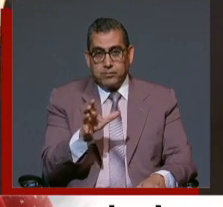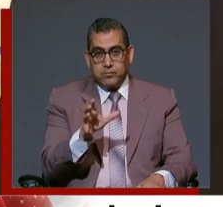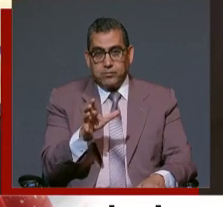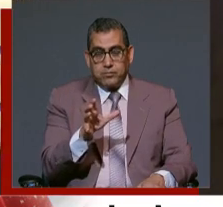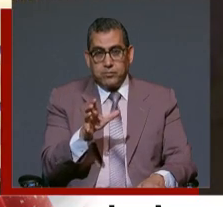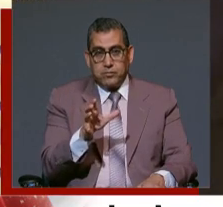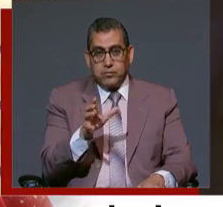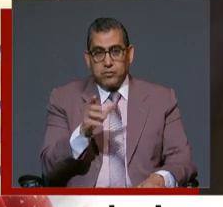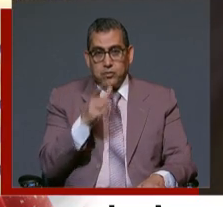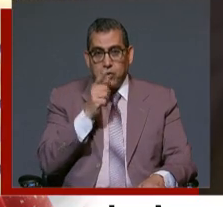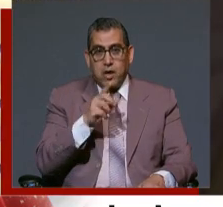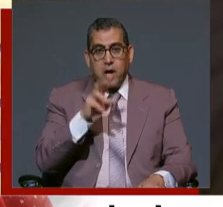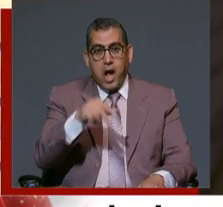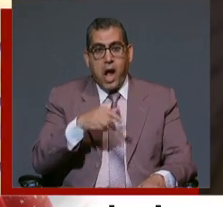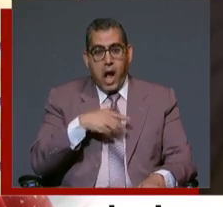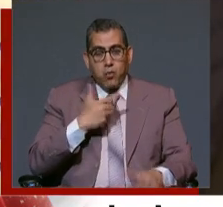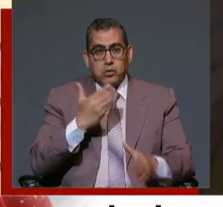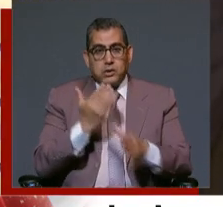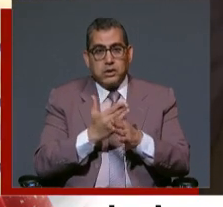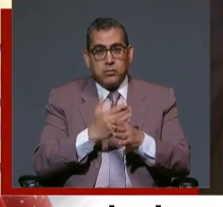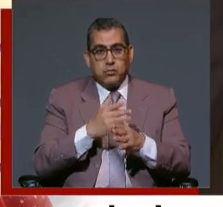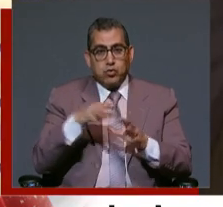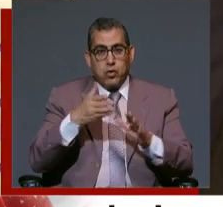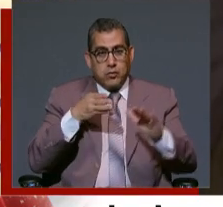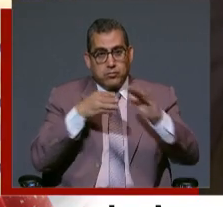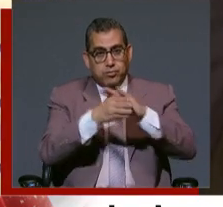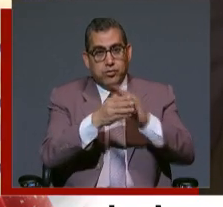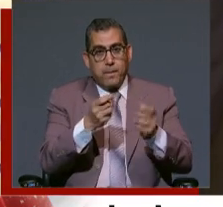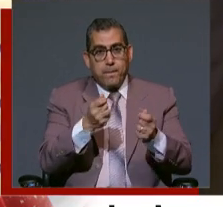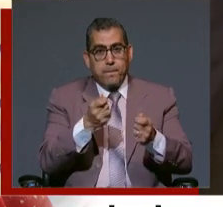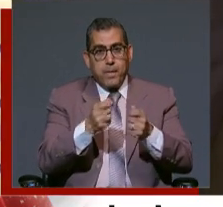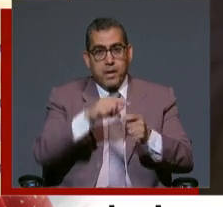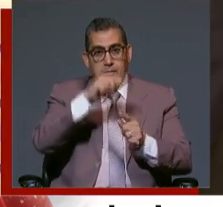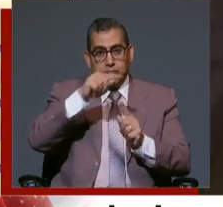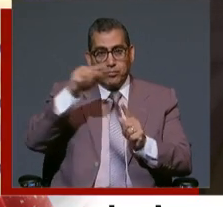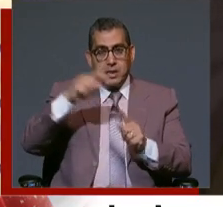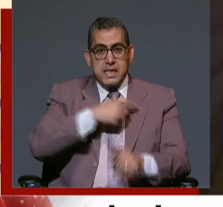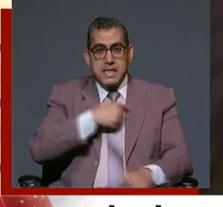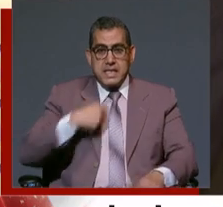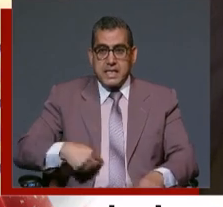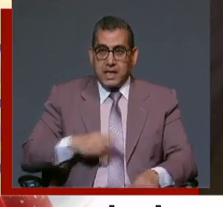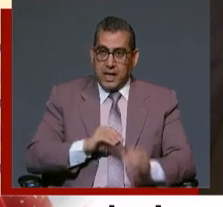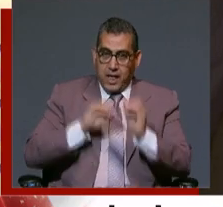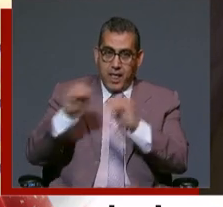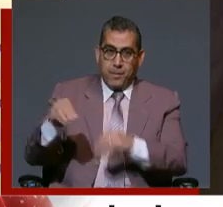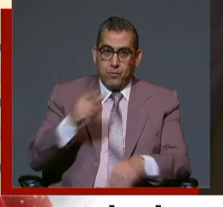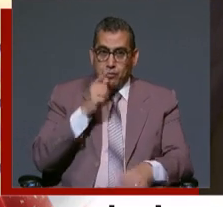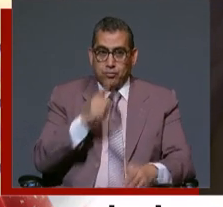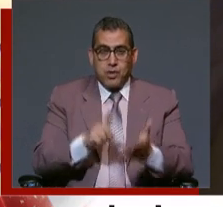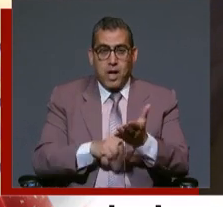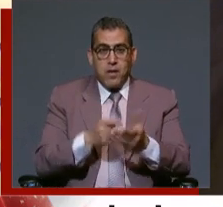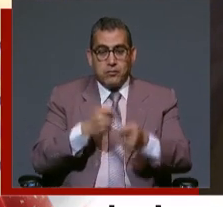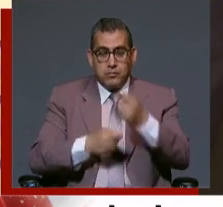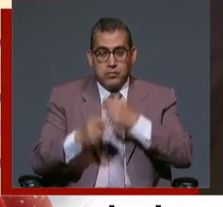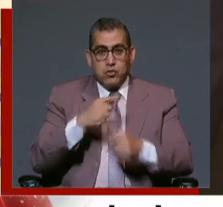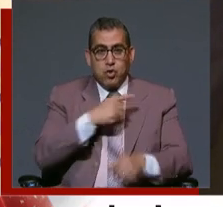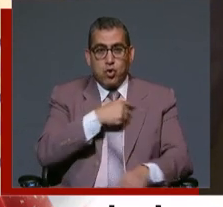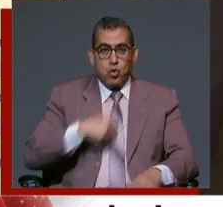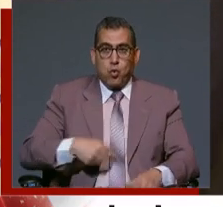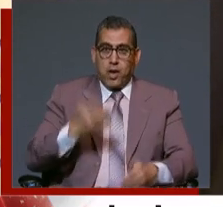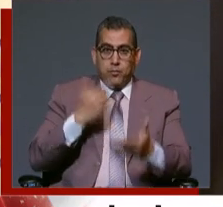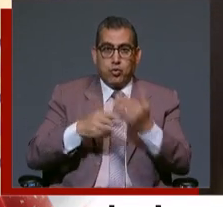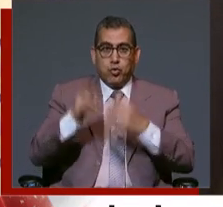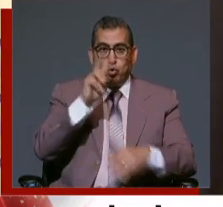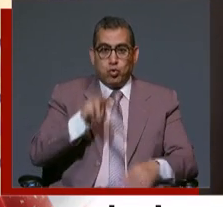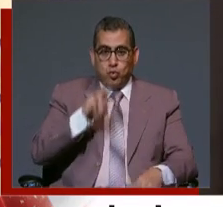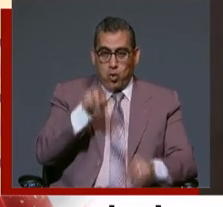ضمانة لدخول السوق المال الصيني وبالعملة غير الدولار، لأنه